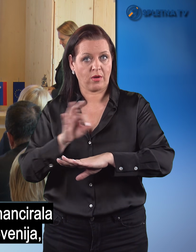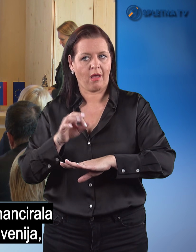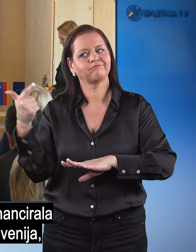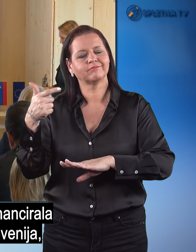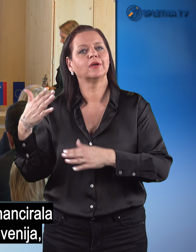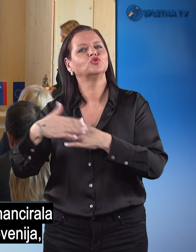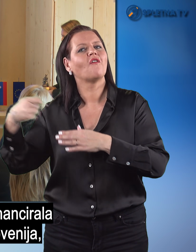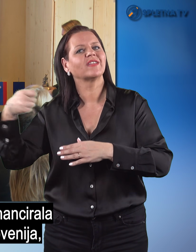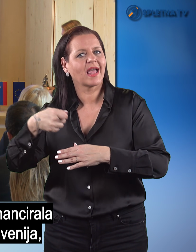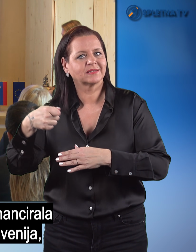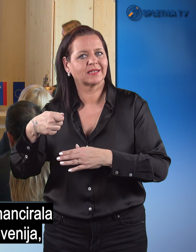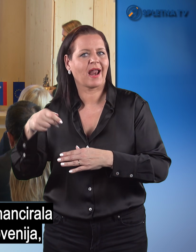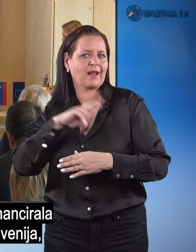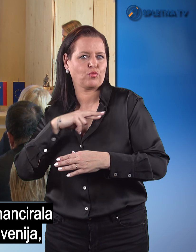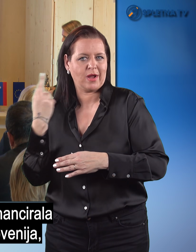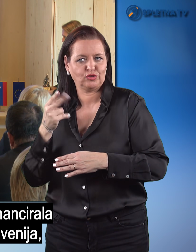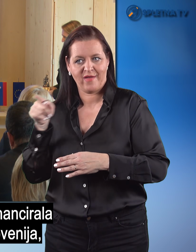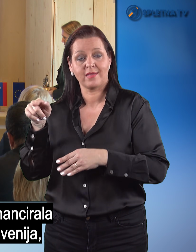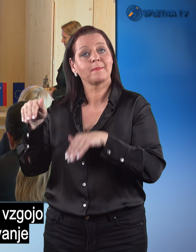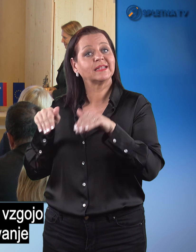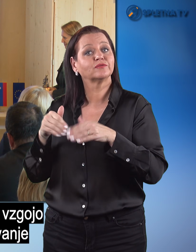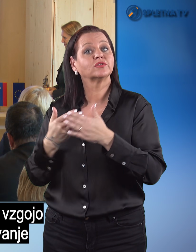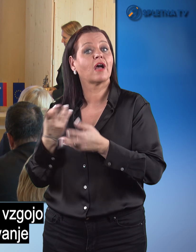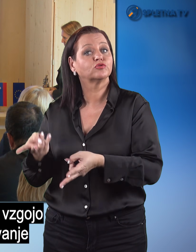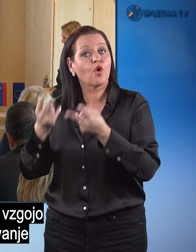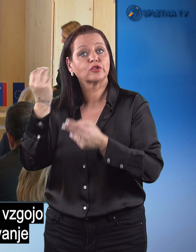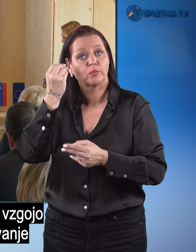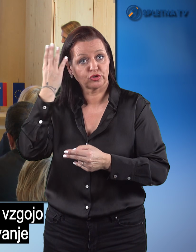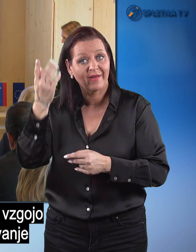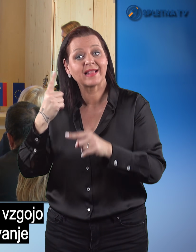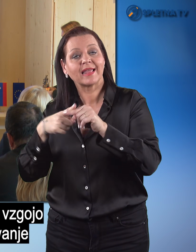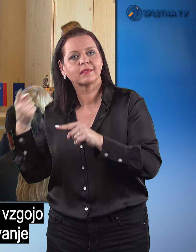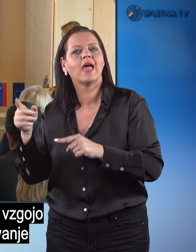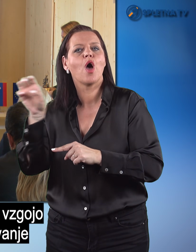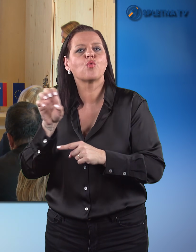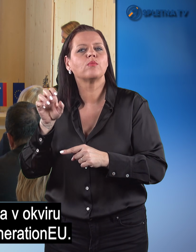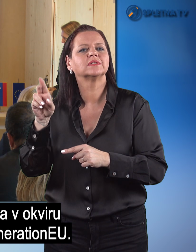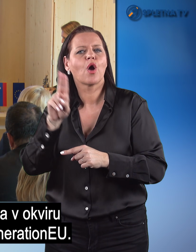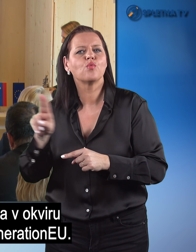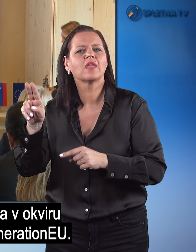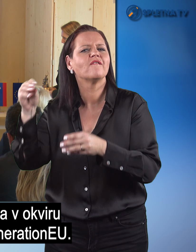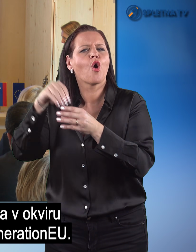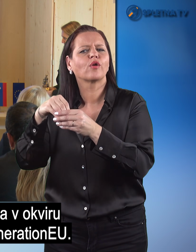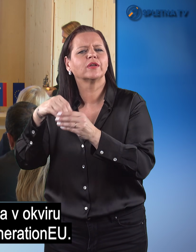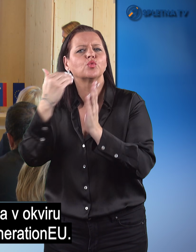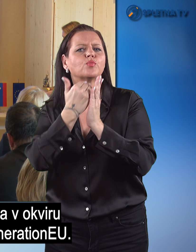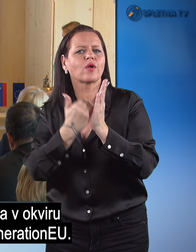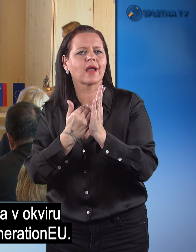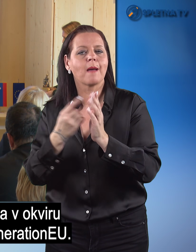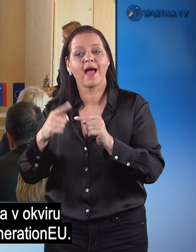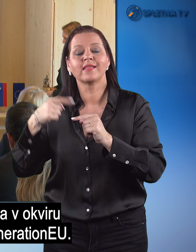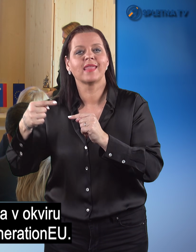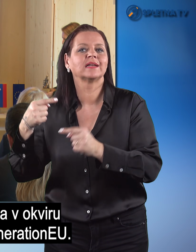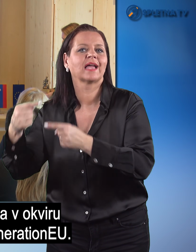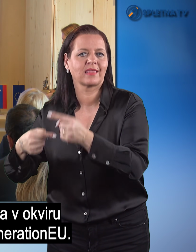Projekt sta sofinancirala Republika Slovenija, Ministrstvo za vzgojo in izobraževanje ter